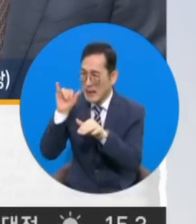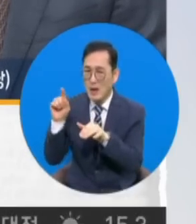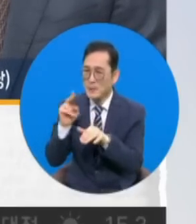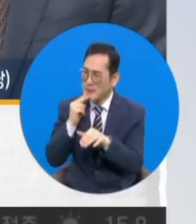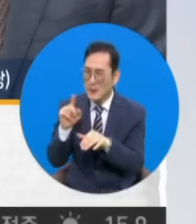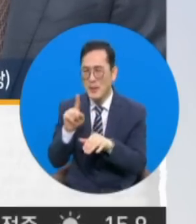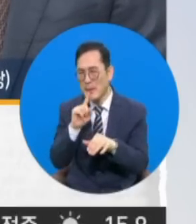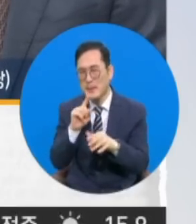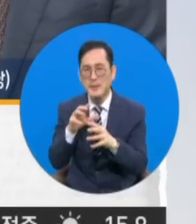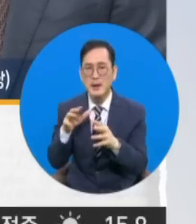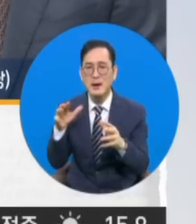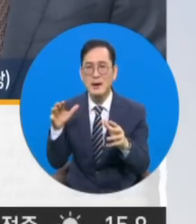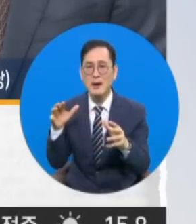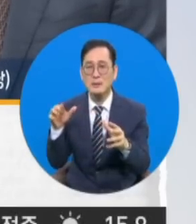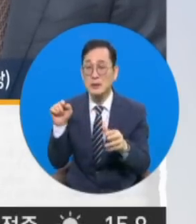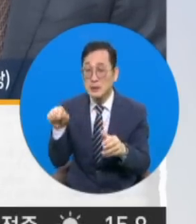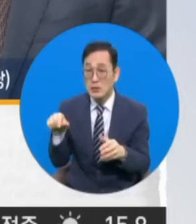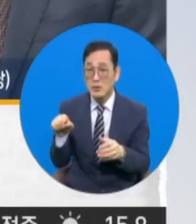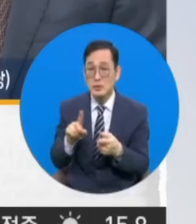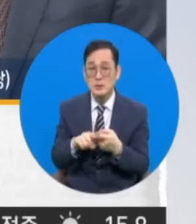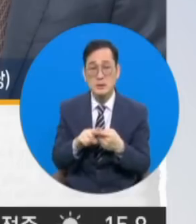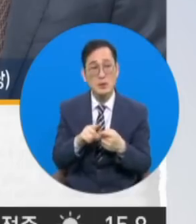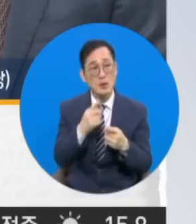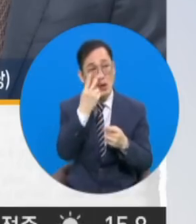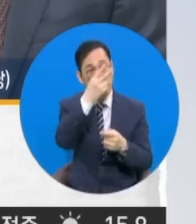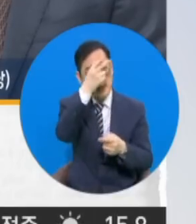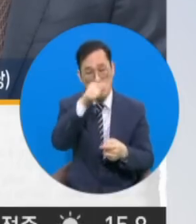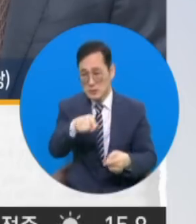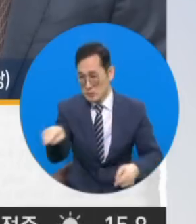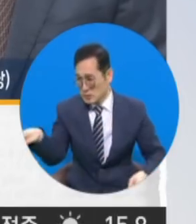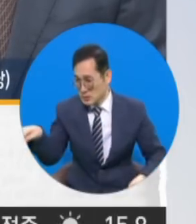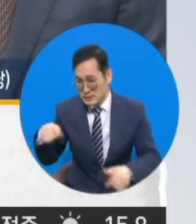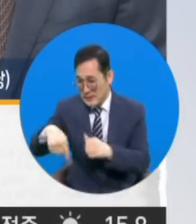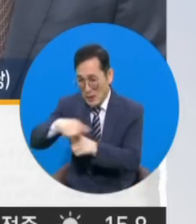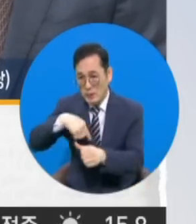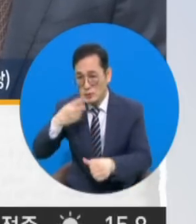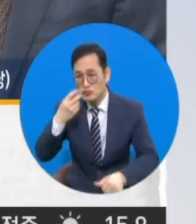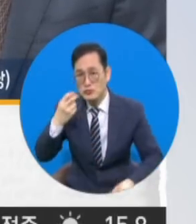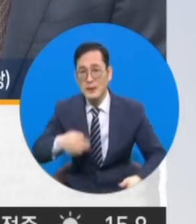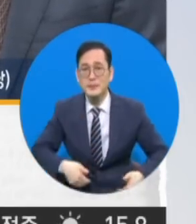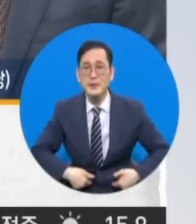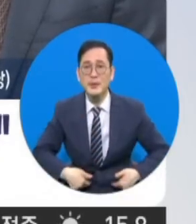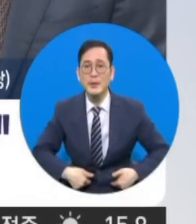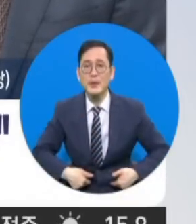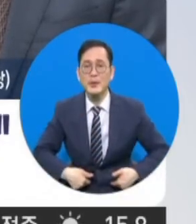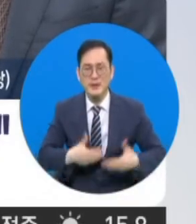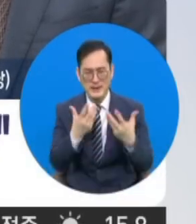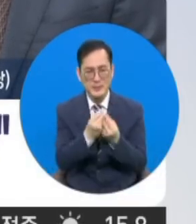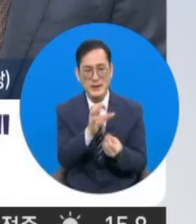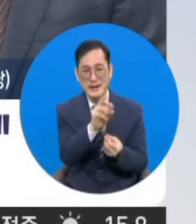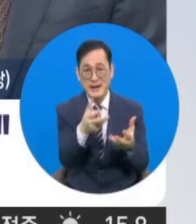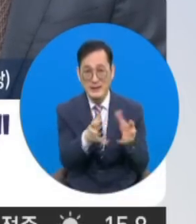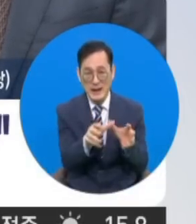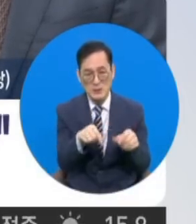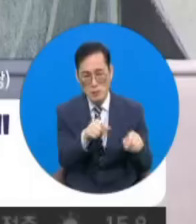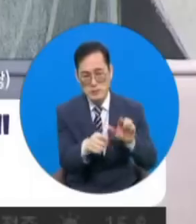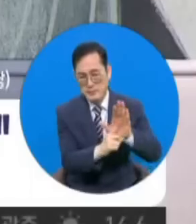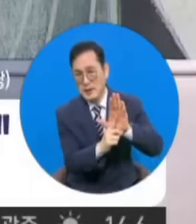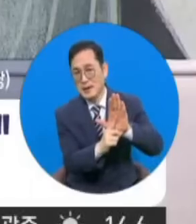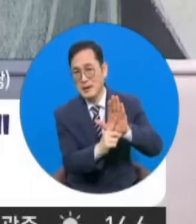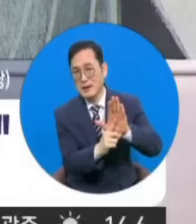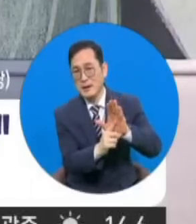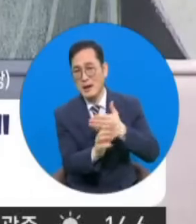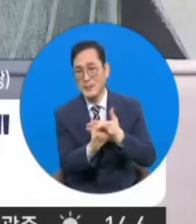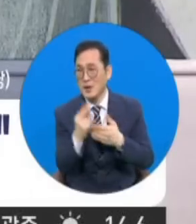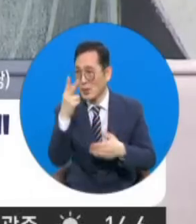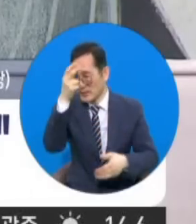수사과를 하고 있지 않은지이 부분에 대해서도 많은 의구심을 가지고 있다 만약에 야당에서 어 이런 녹취록이 나오고 했으면